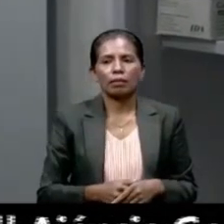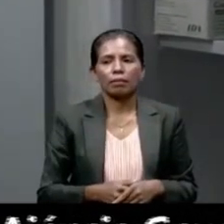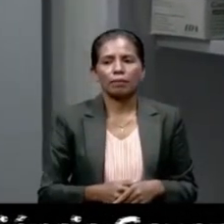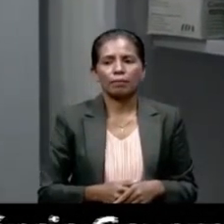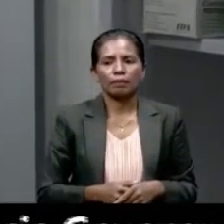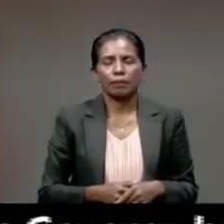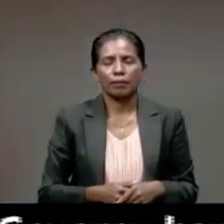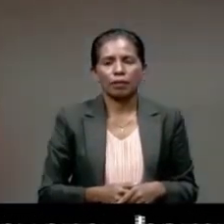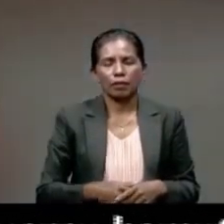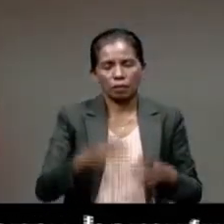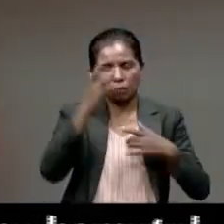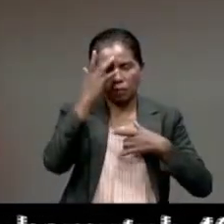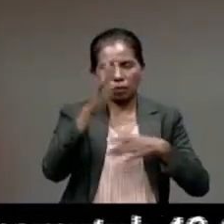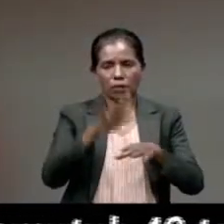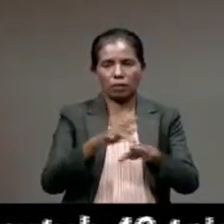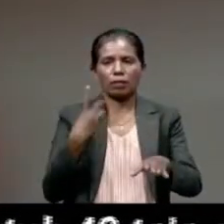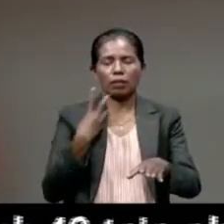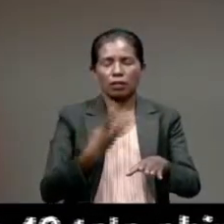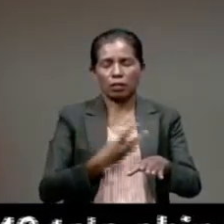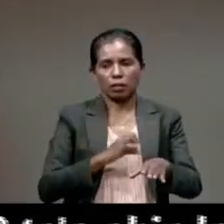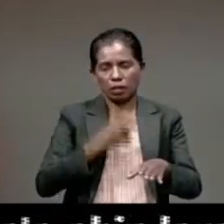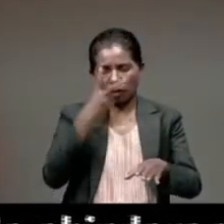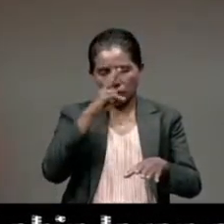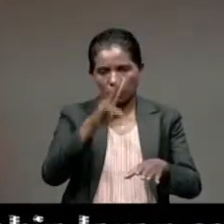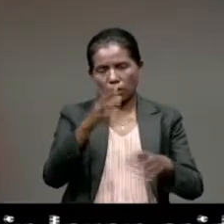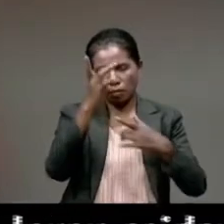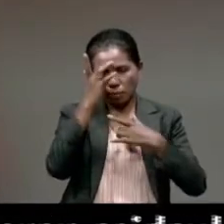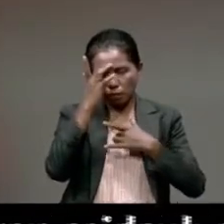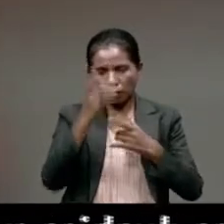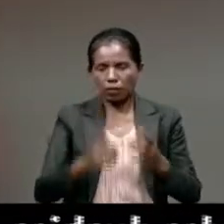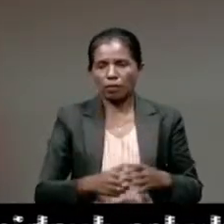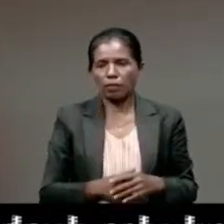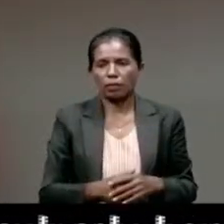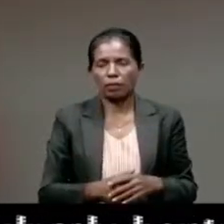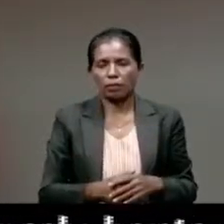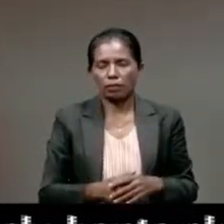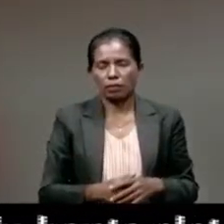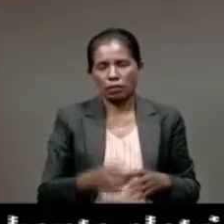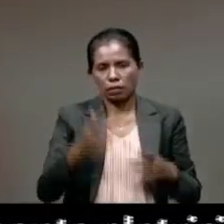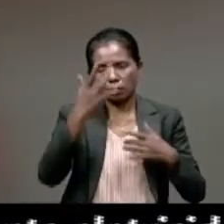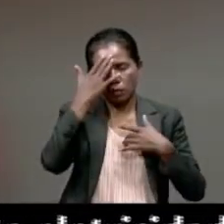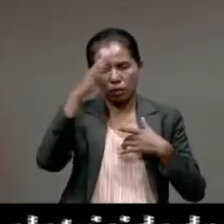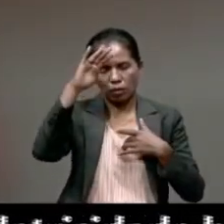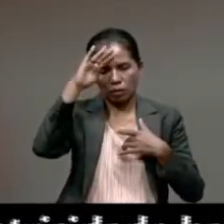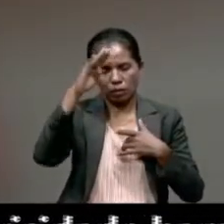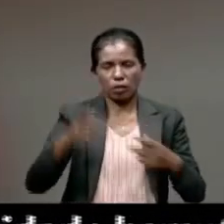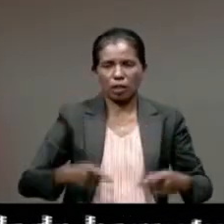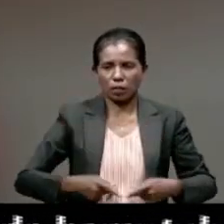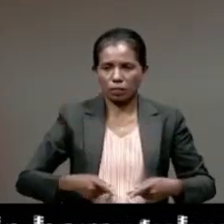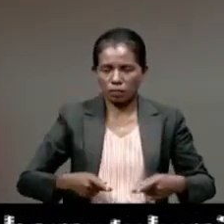Moras neto pona ita gada, momento na hoia tão moras, isi manas, tabu